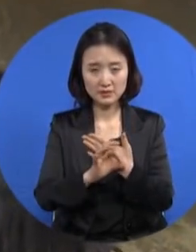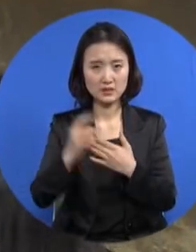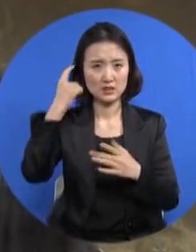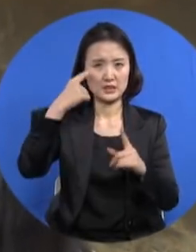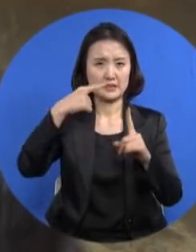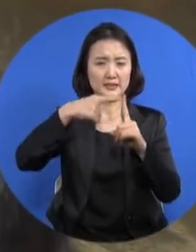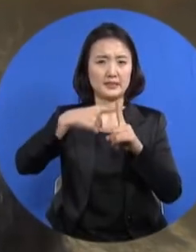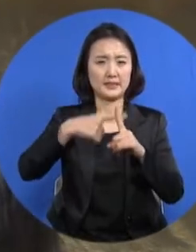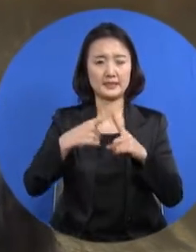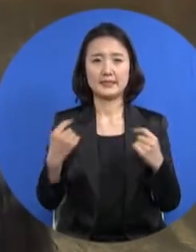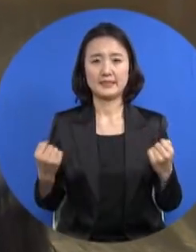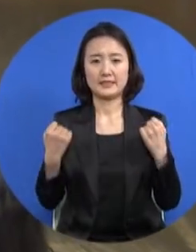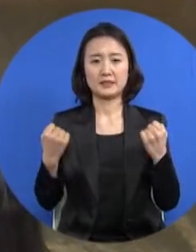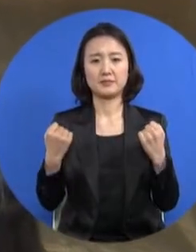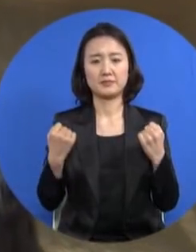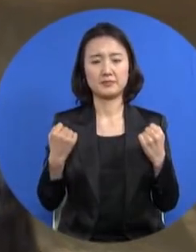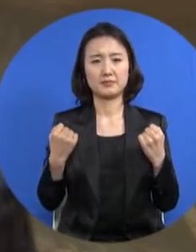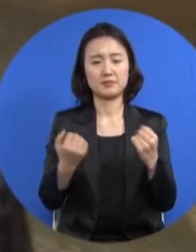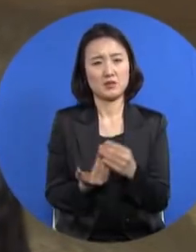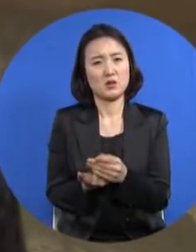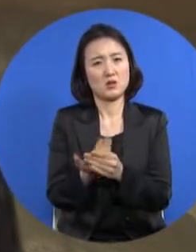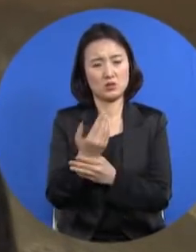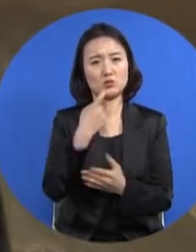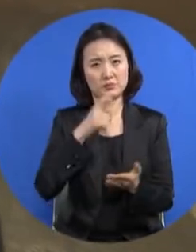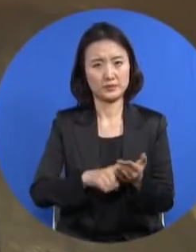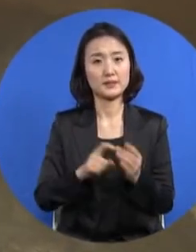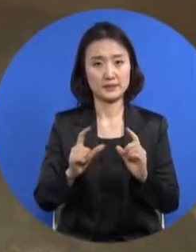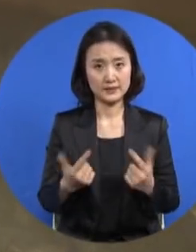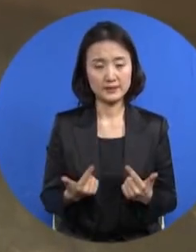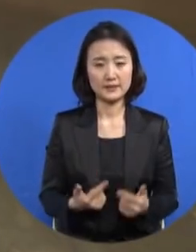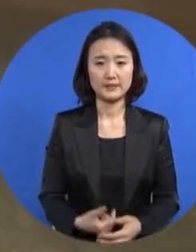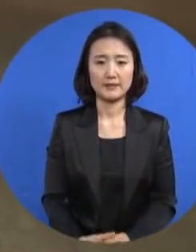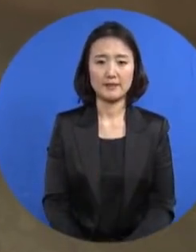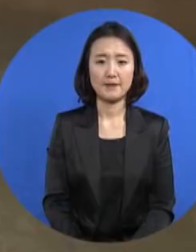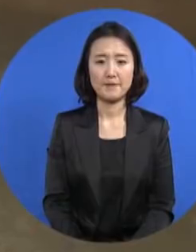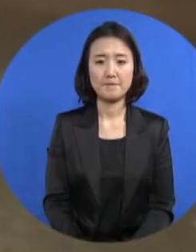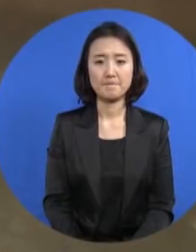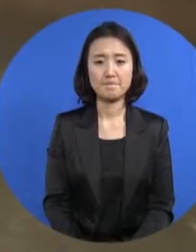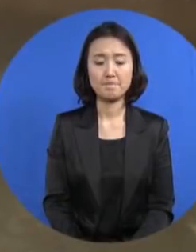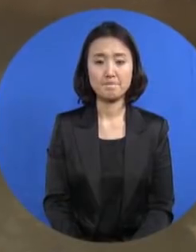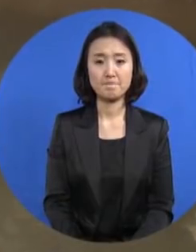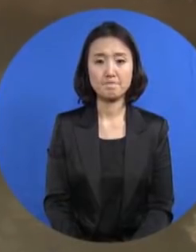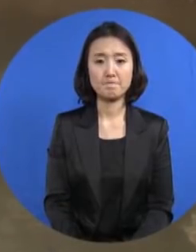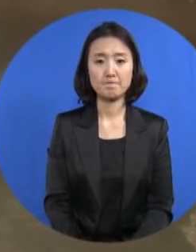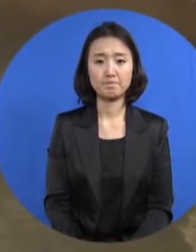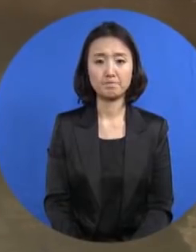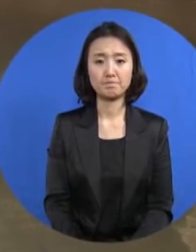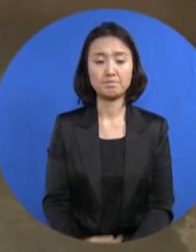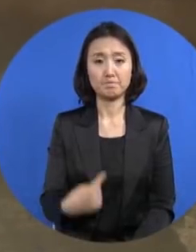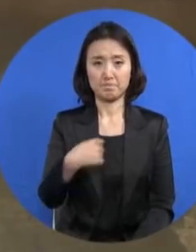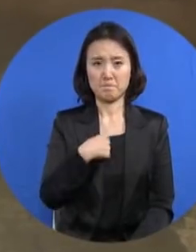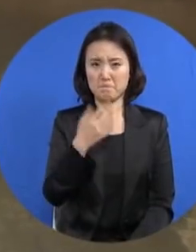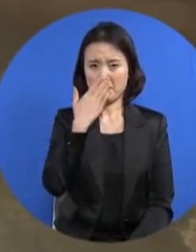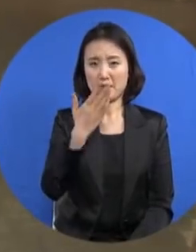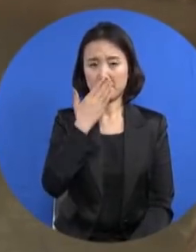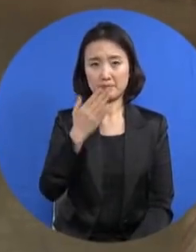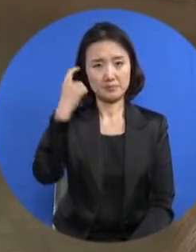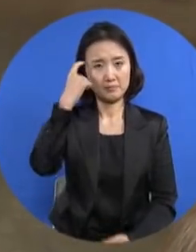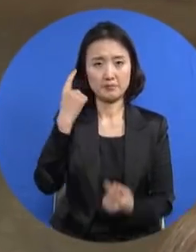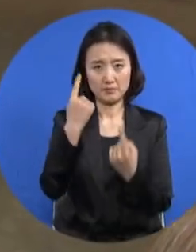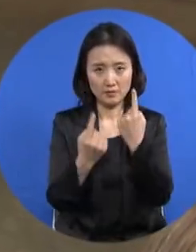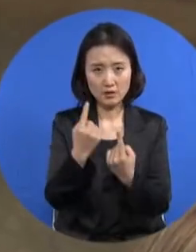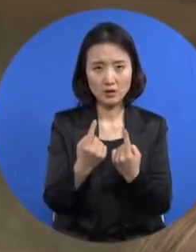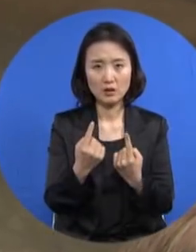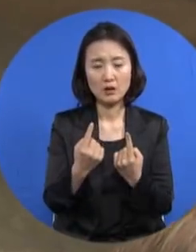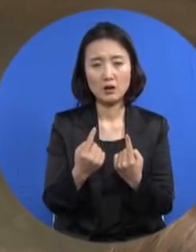긍정적인 에너지를 발휘하기가 좀 어려워요. 제가 네 이렇게 나는 할 수 있다 이런 것보다 왜